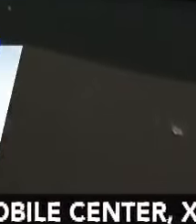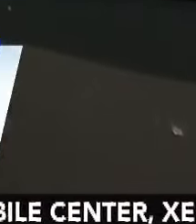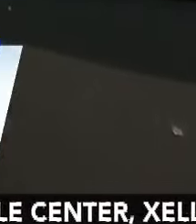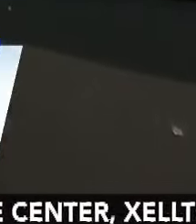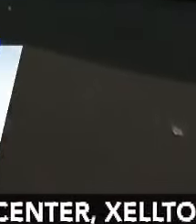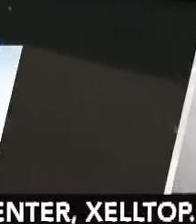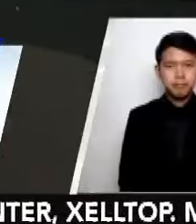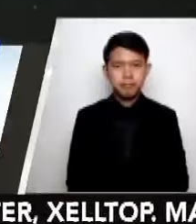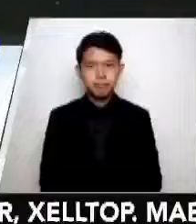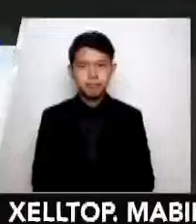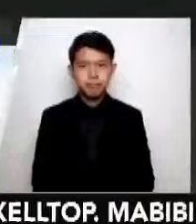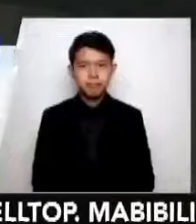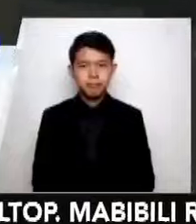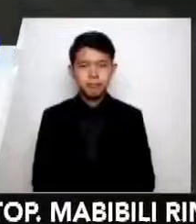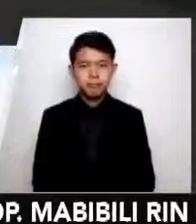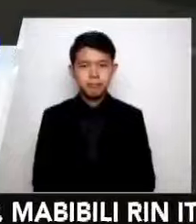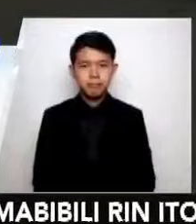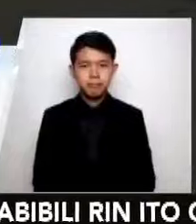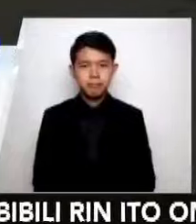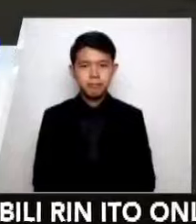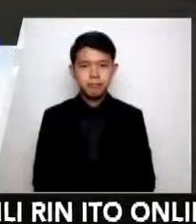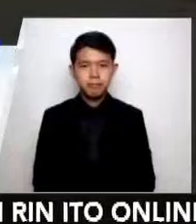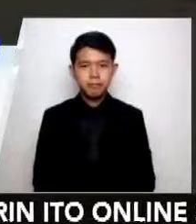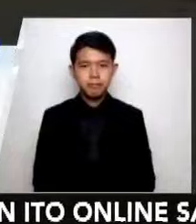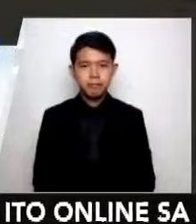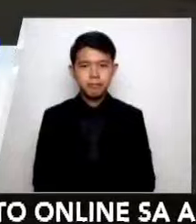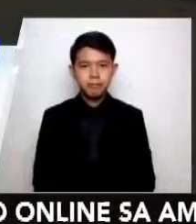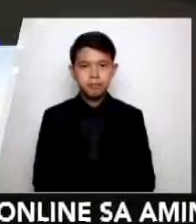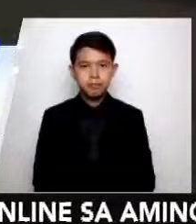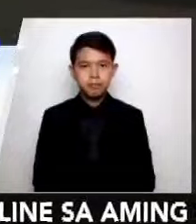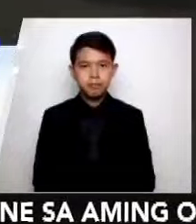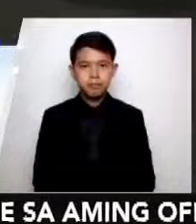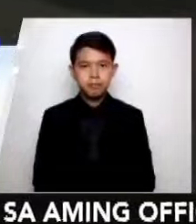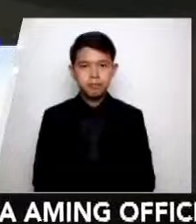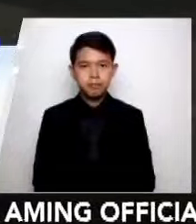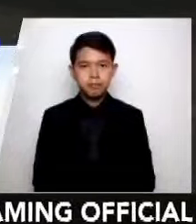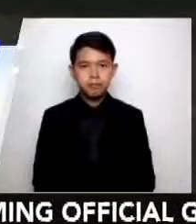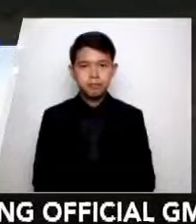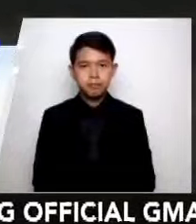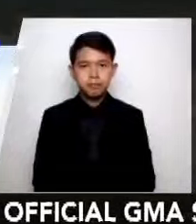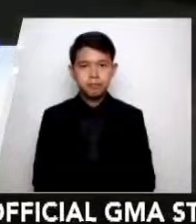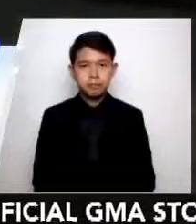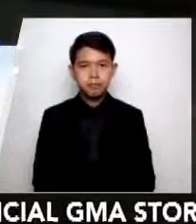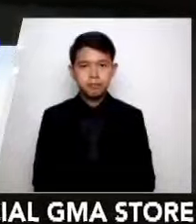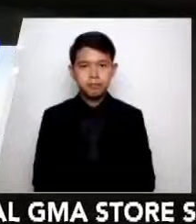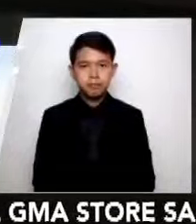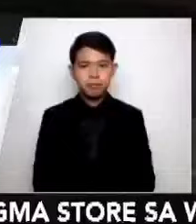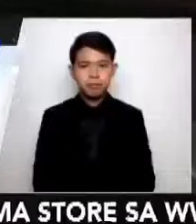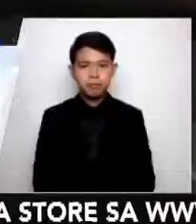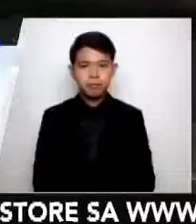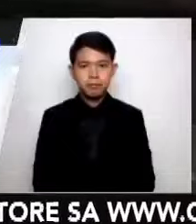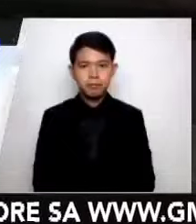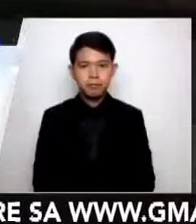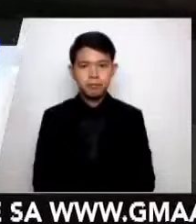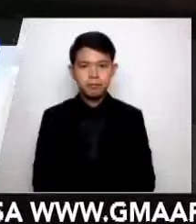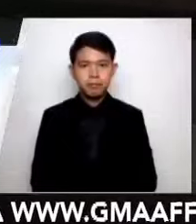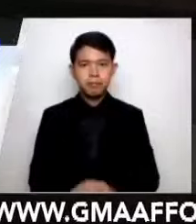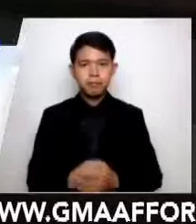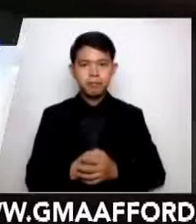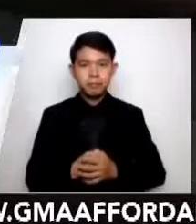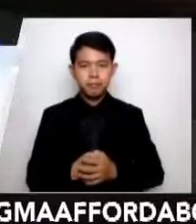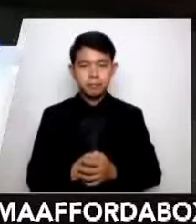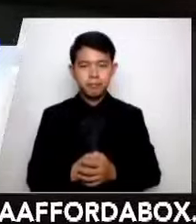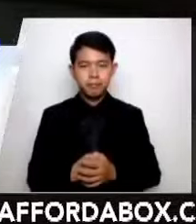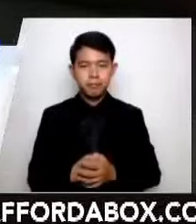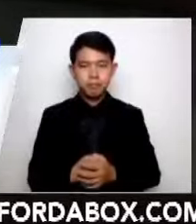wag na amag tulad na lamang nga ng baunan na ito na hindi nacheck kaya naman nagkaroon na ng amag kaya makakabuti